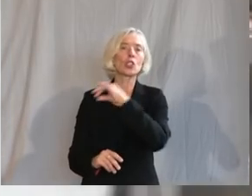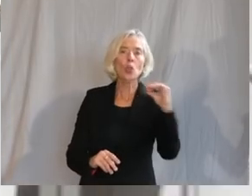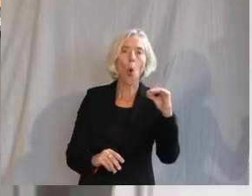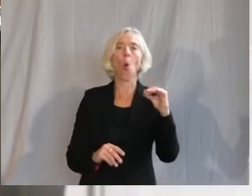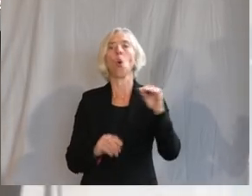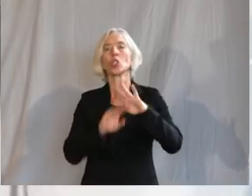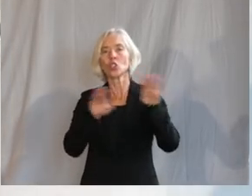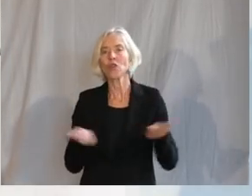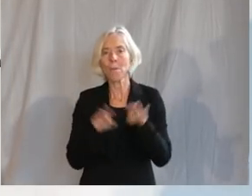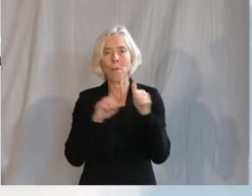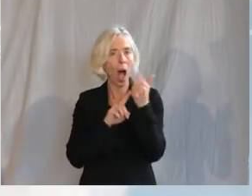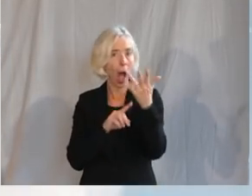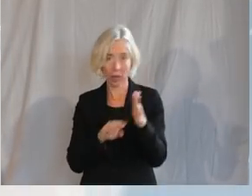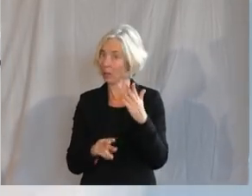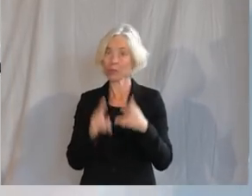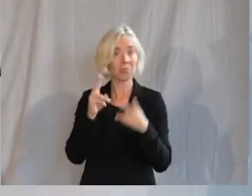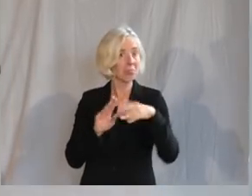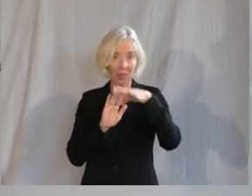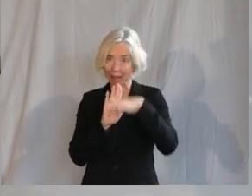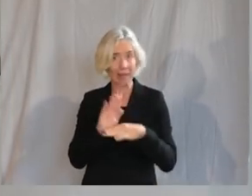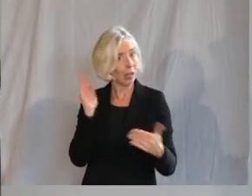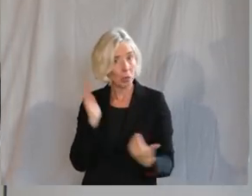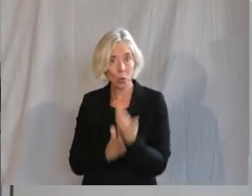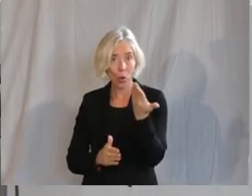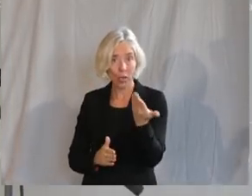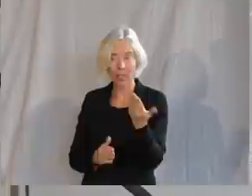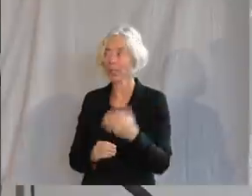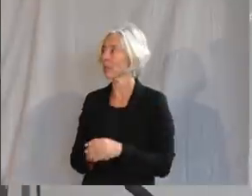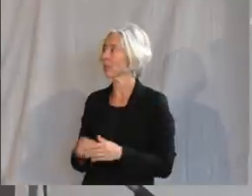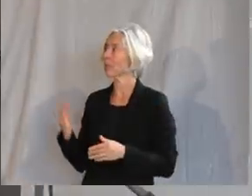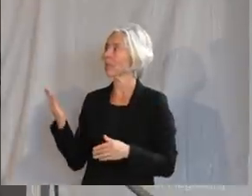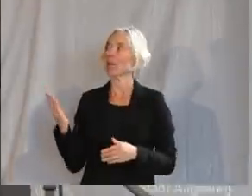diesen gerade genannten Dingen, Botanischer Garten, Zoo, ÖPNV,